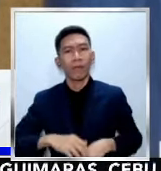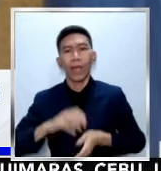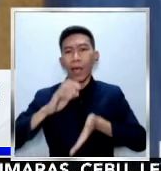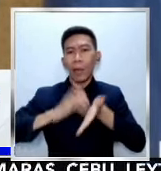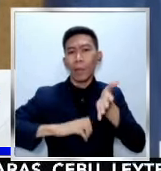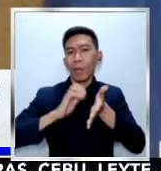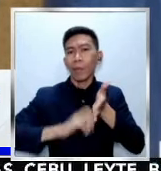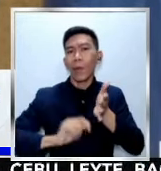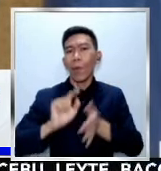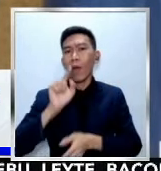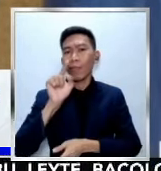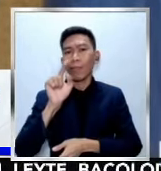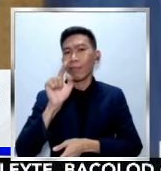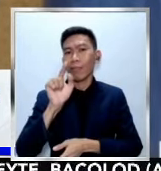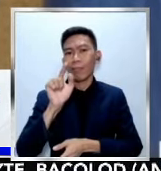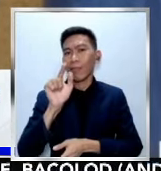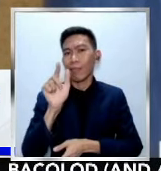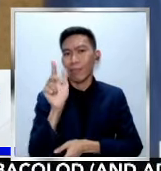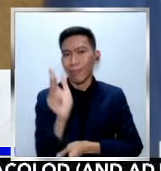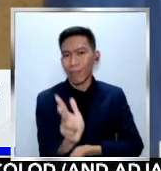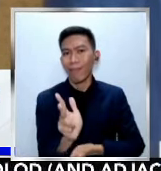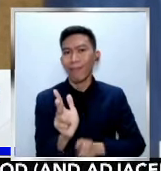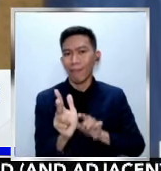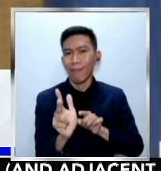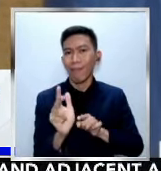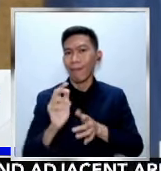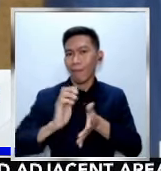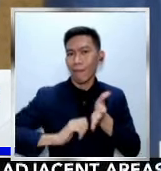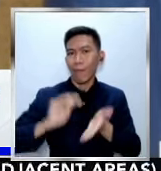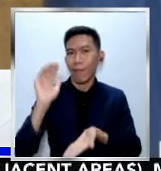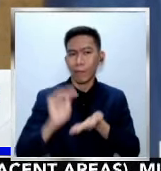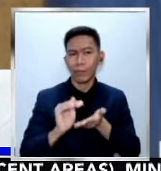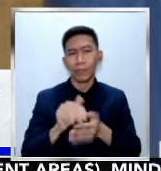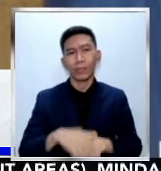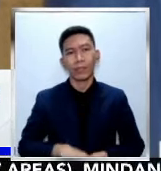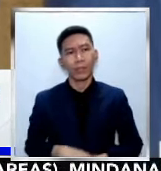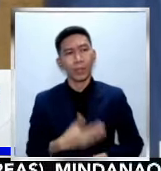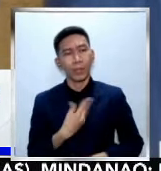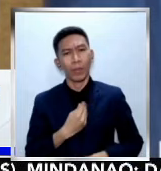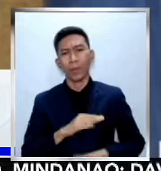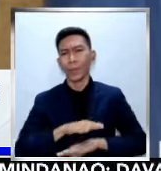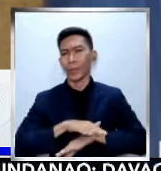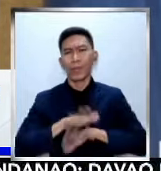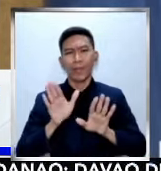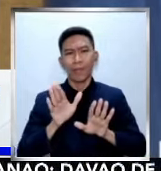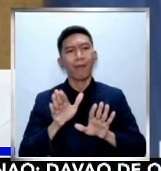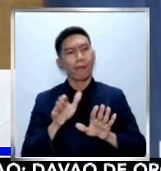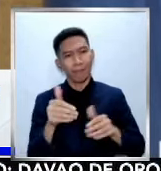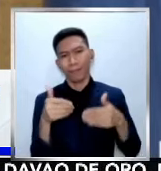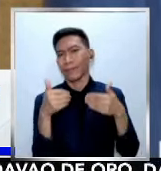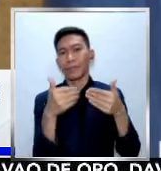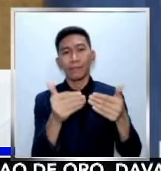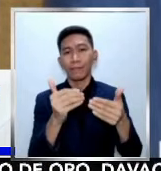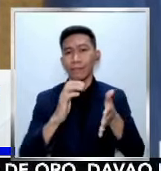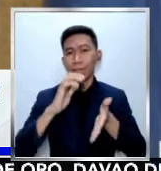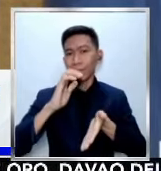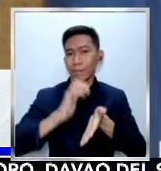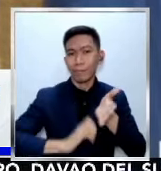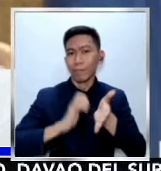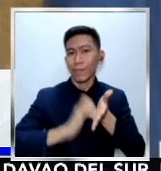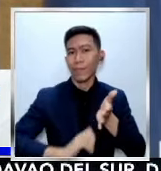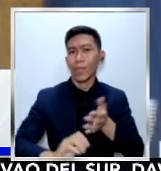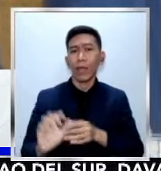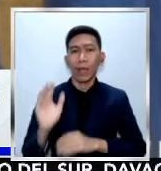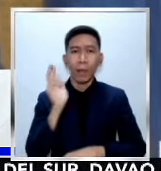you. Huwag kang magtakot. Gawin mo. O zero budget mo ang Office of the